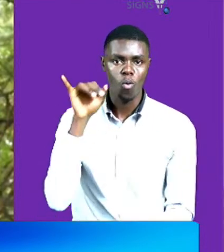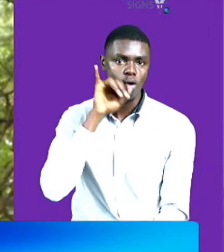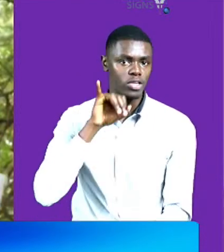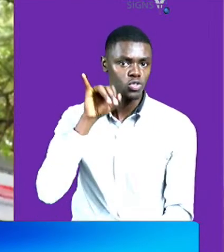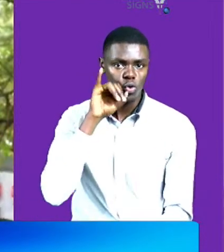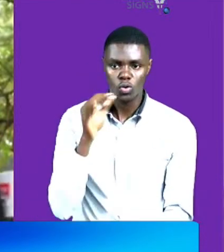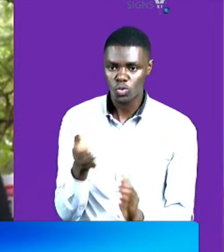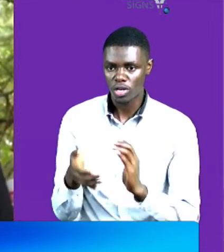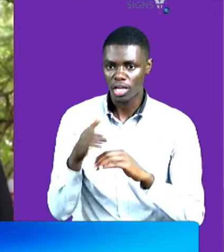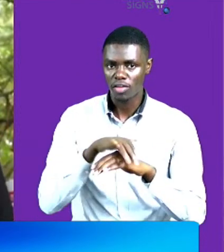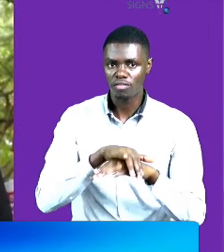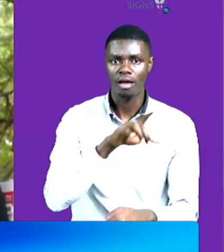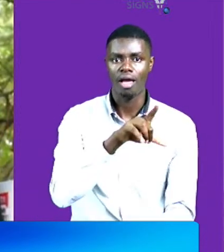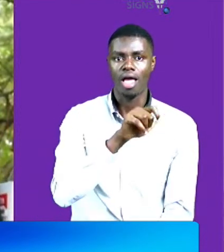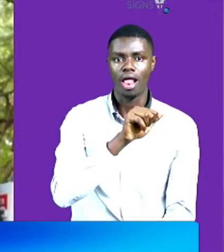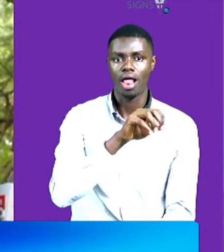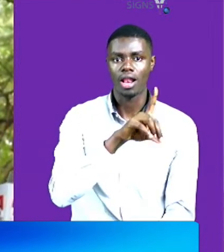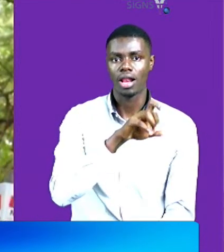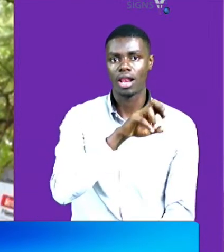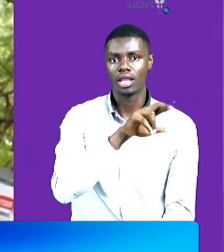sisi watu wa Lagdera pia tunaficha.